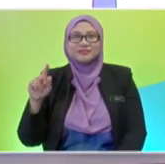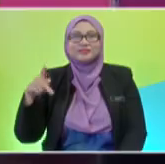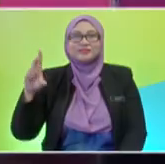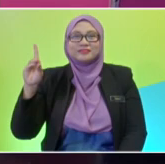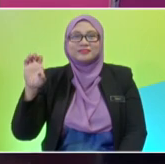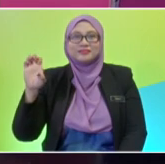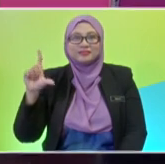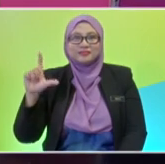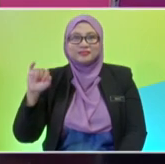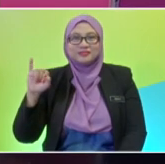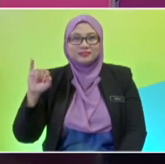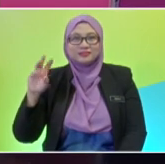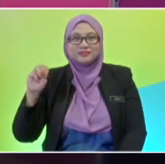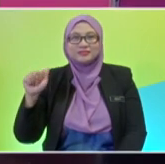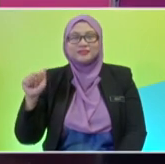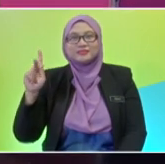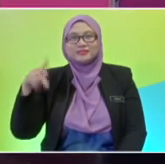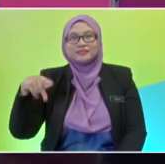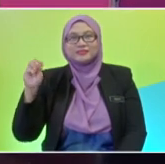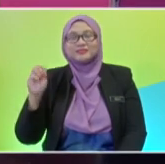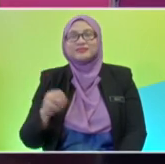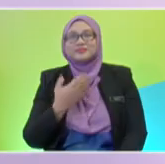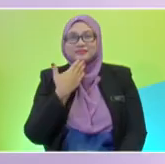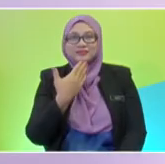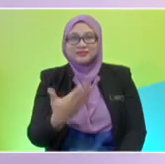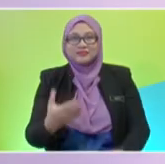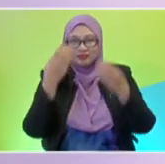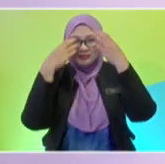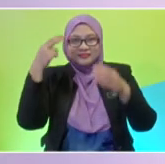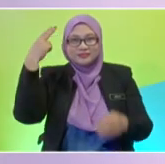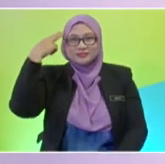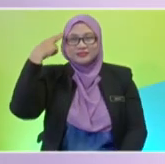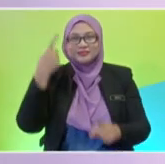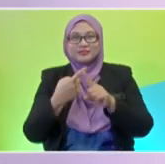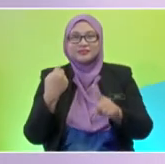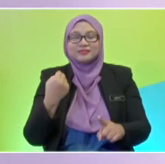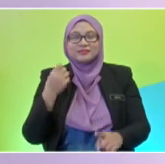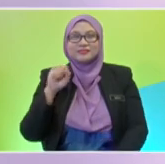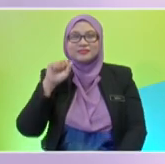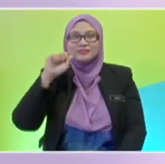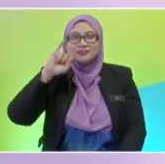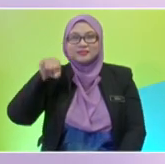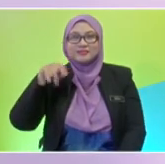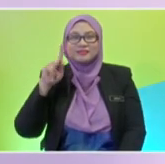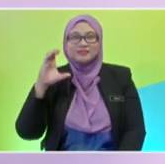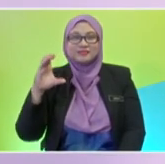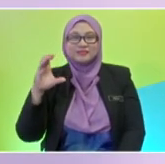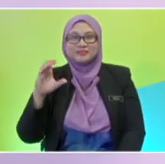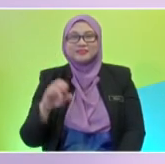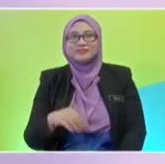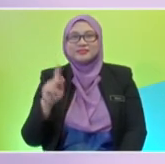Terima kasih di ucapkan banyak kepada cewekku hafizi Abdul Hamid dari Kuala Lumpur dan terima